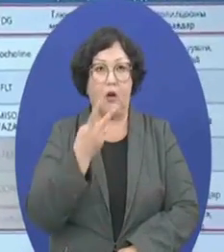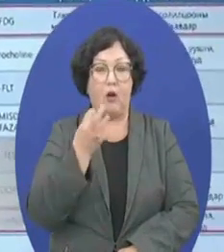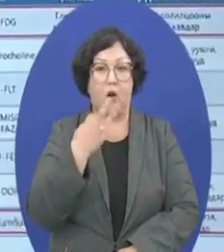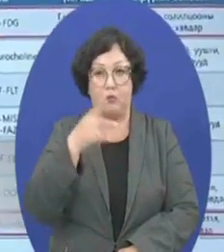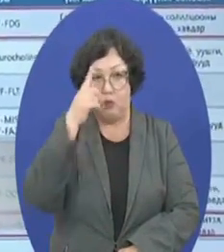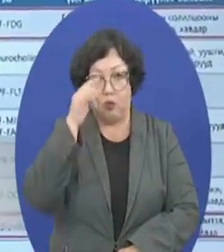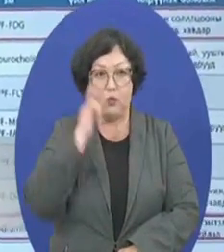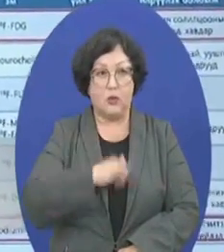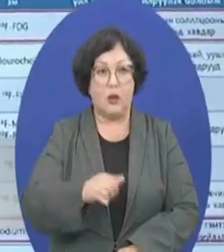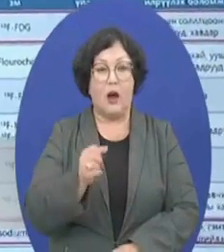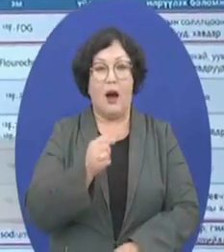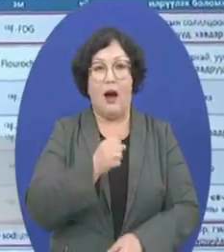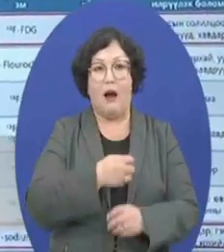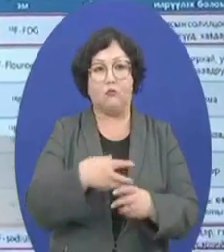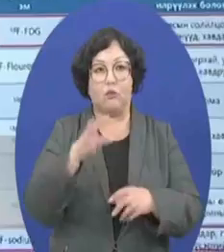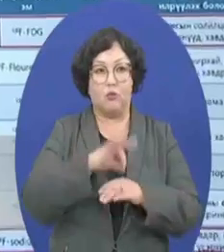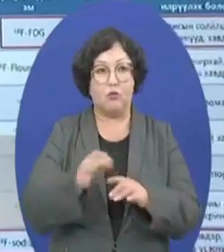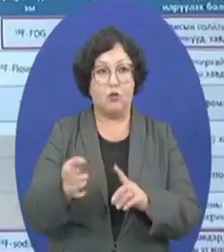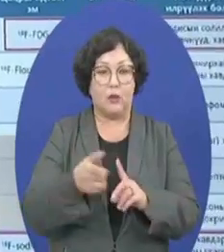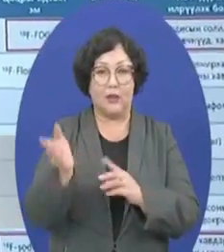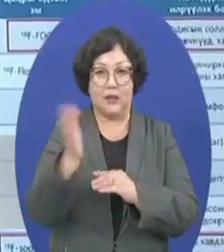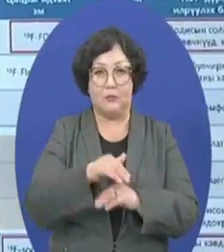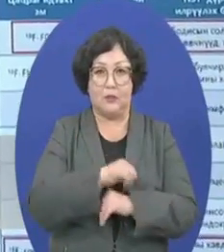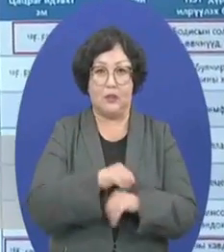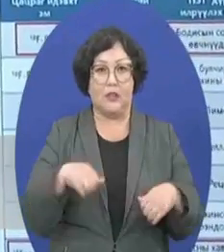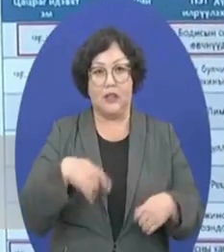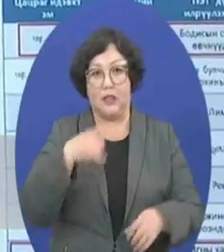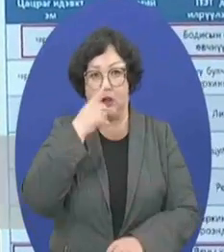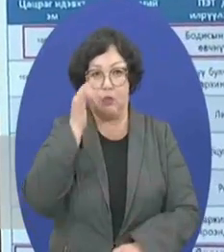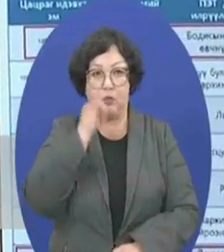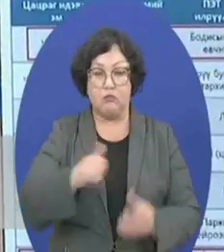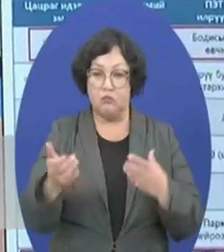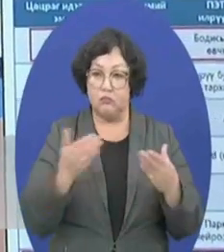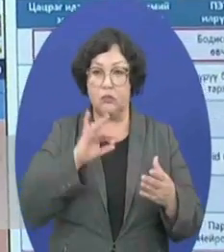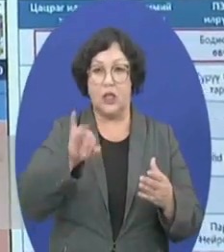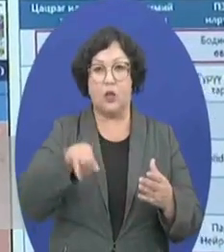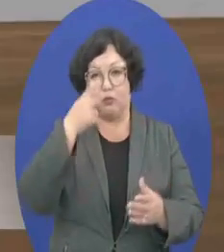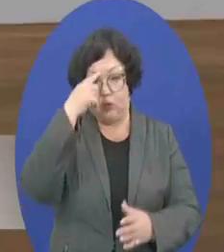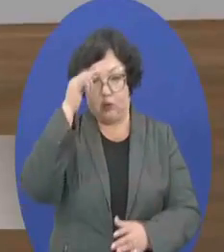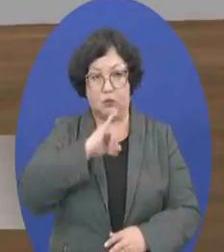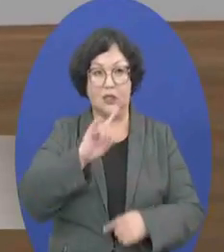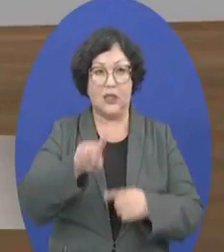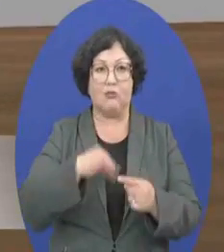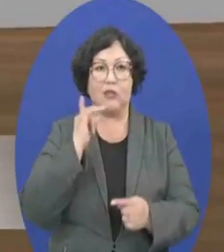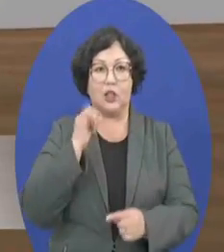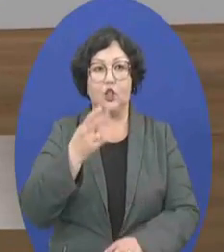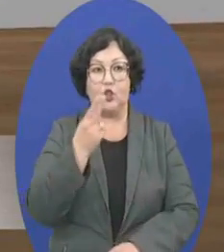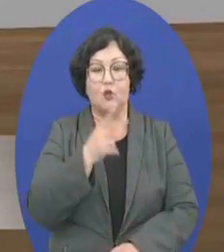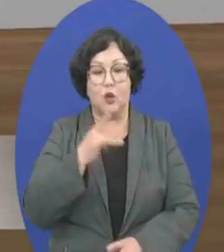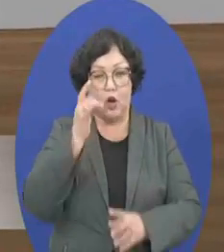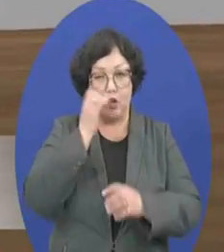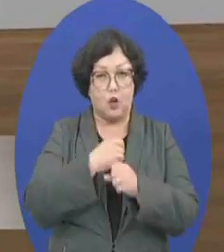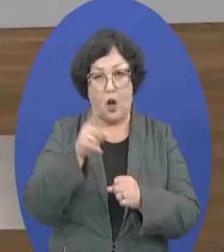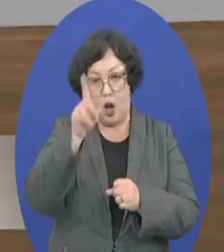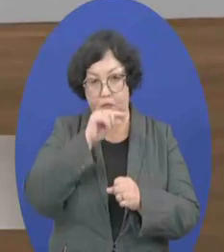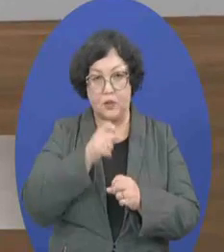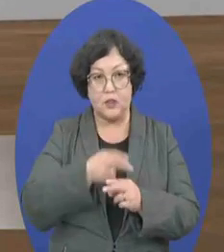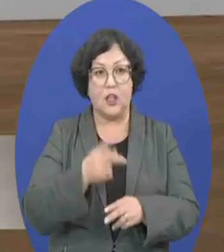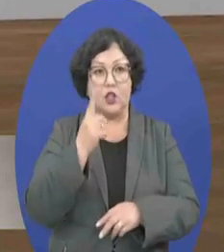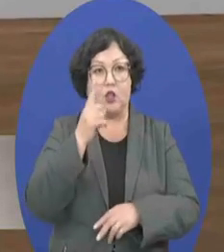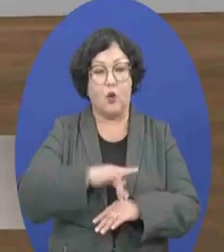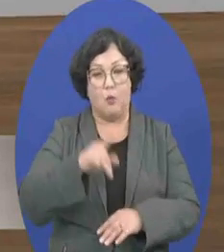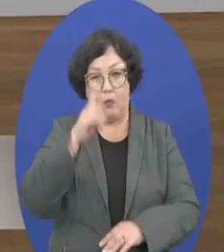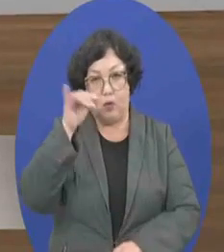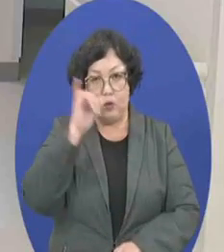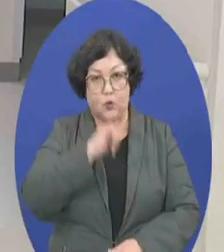2020 онд манай улсад хавдар өвчнөөр насварсан иргэдийн тоо бүгд наримтлагдсан ард улсаас илүү байгааг харуулжээ. Цөмийн онцлогоо эмчилгээний нэг л төв